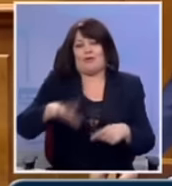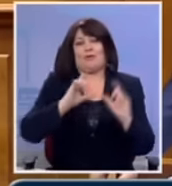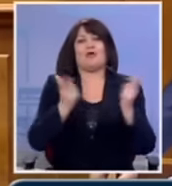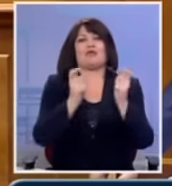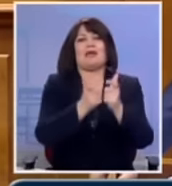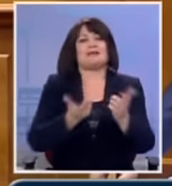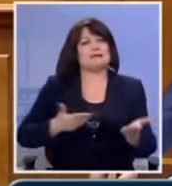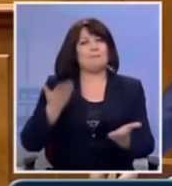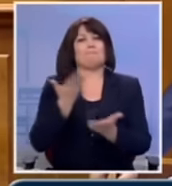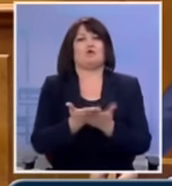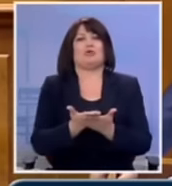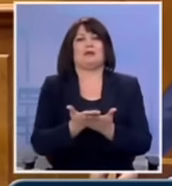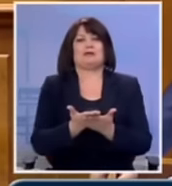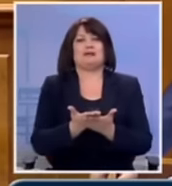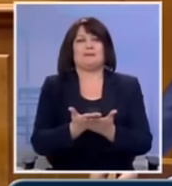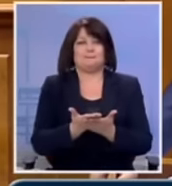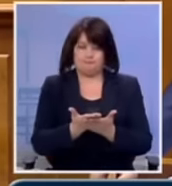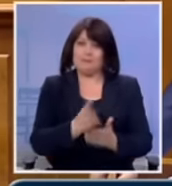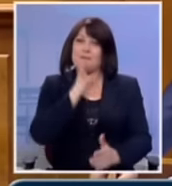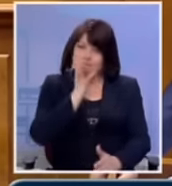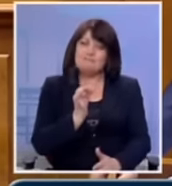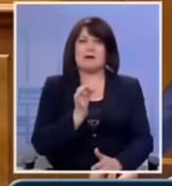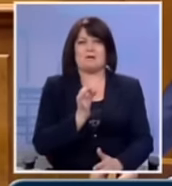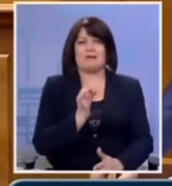που καταθέσαμε, διότι πράγματι